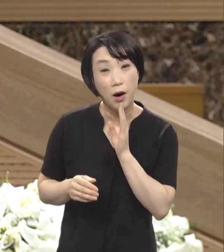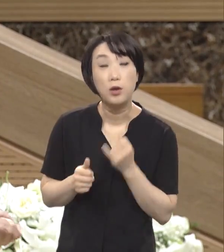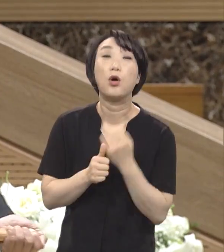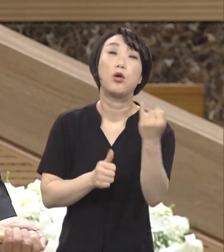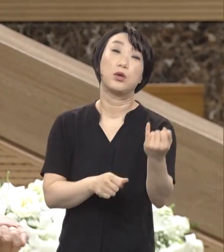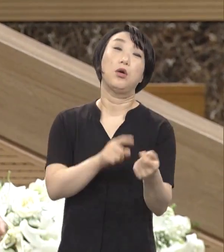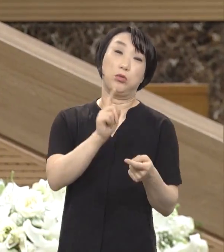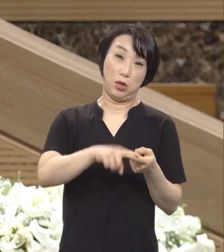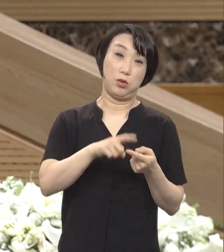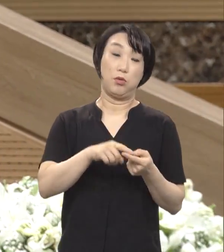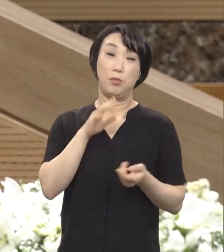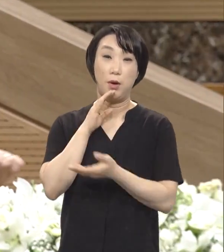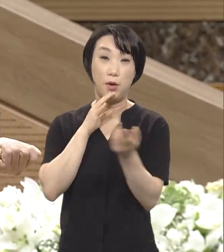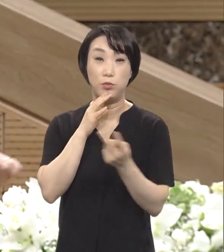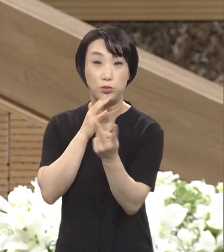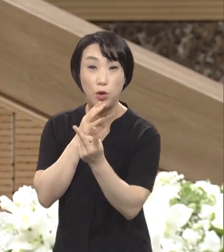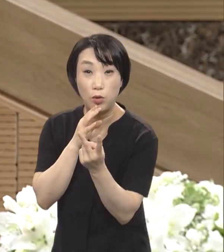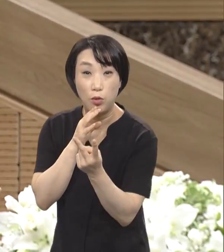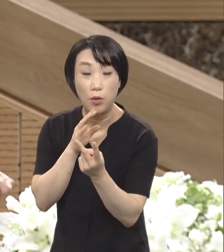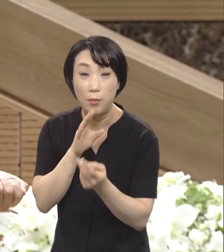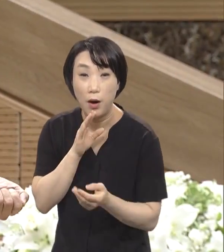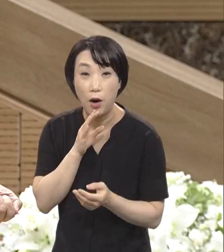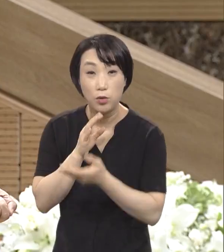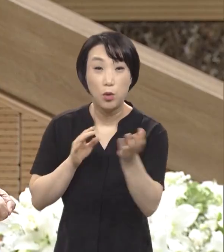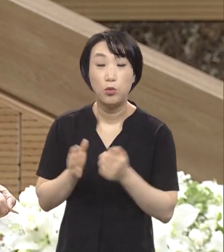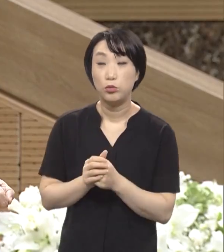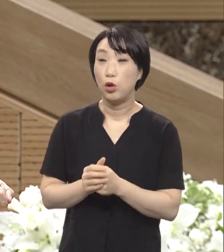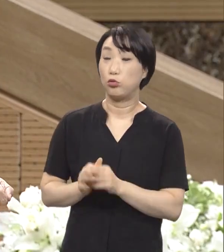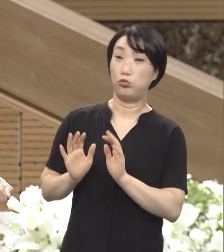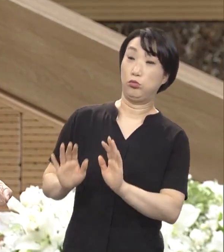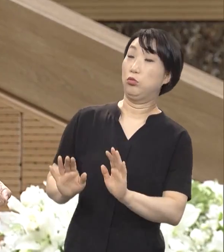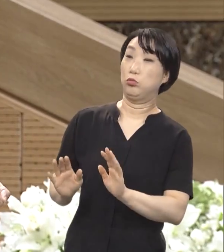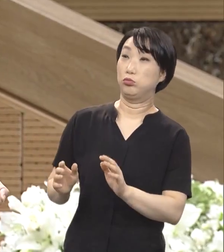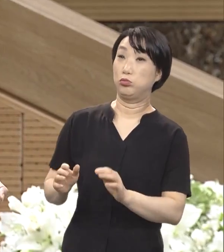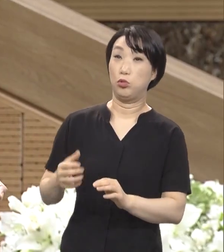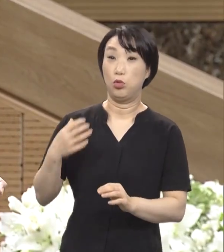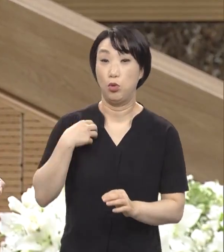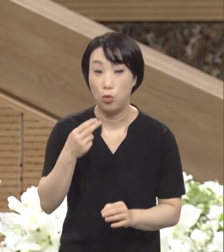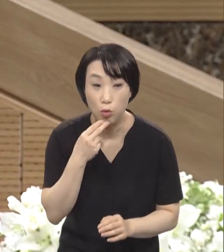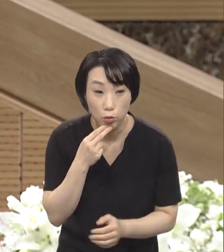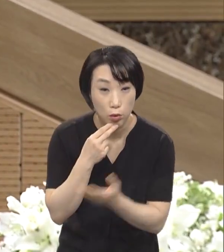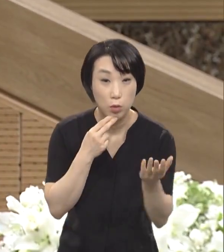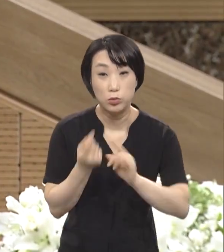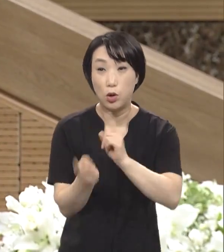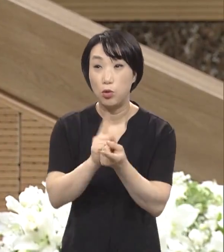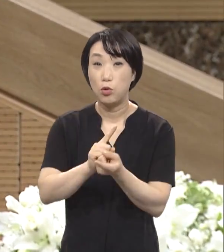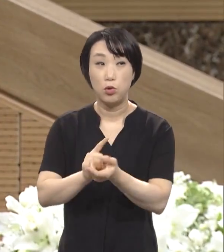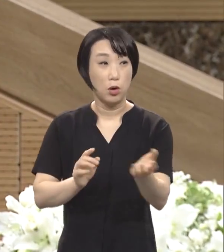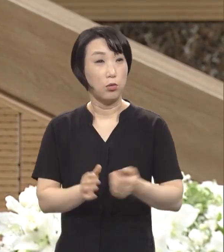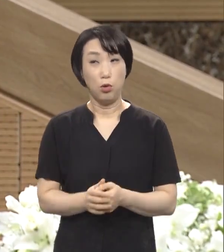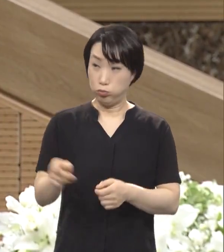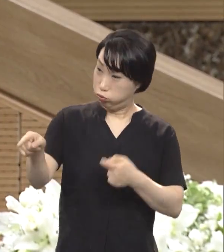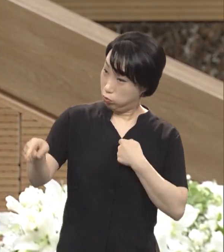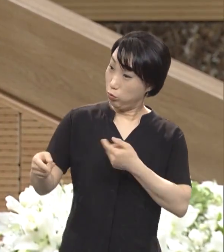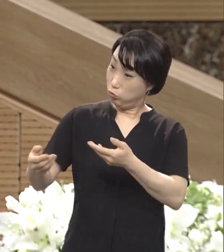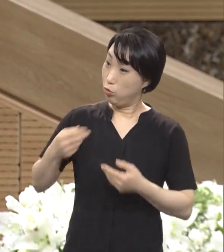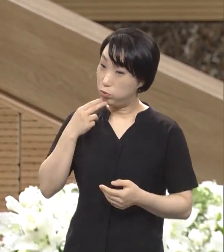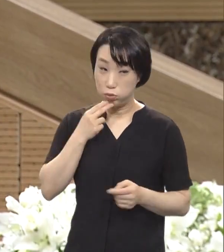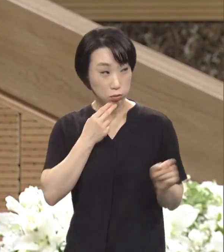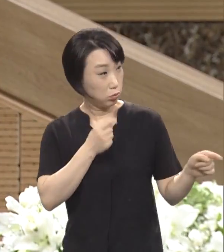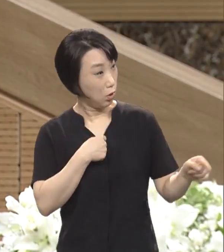되고. 근데 그건 안 하고 서로 상대방만 해주기를